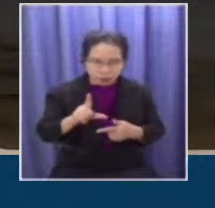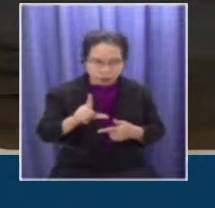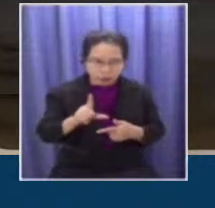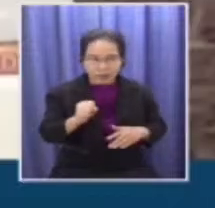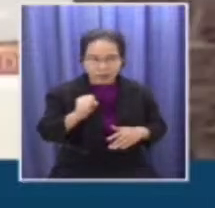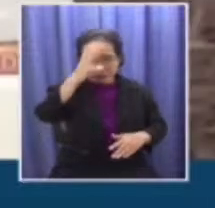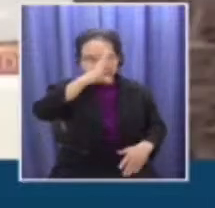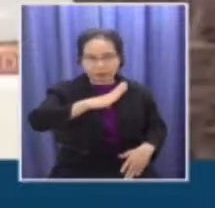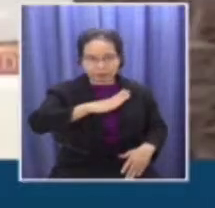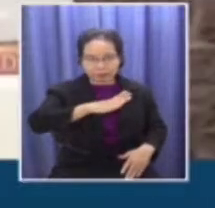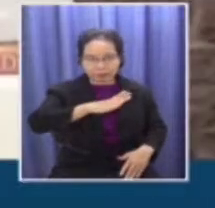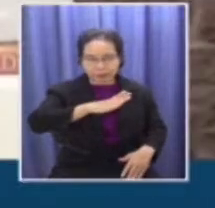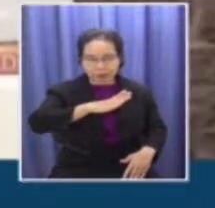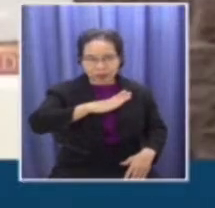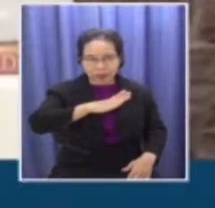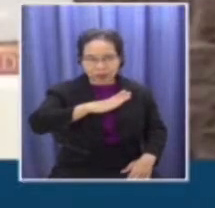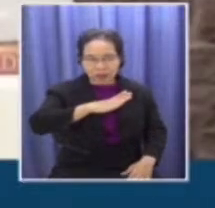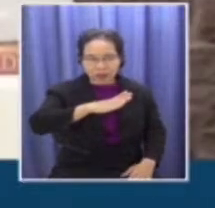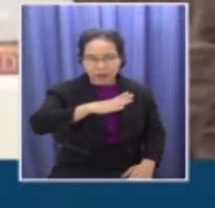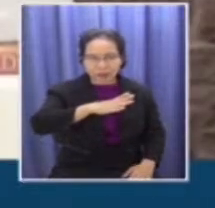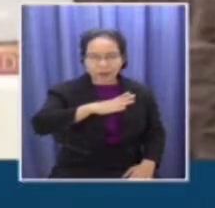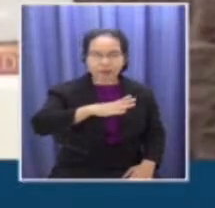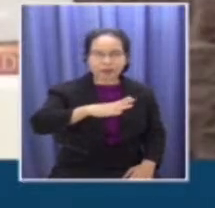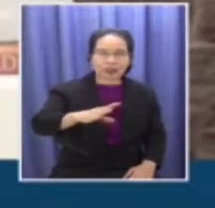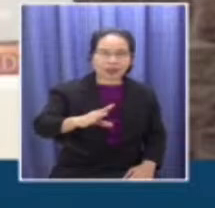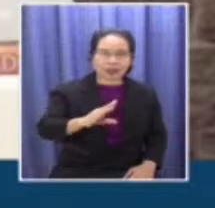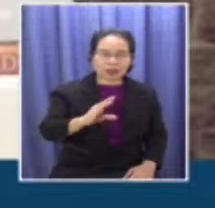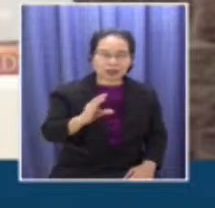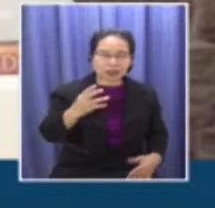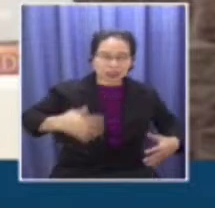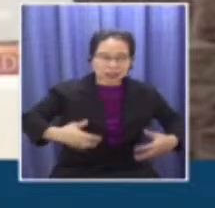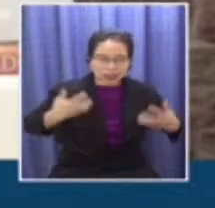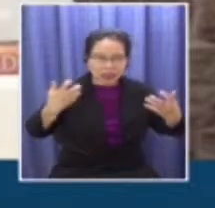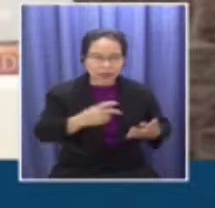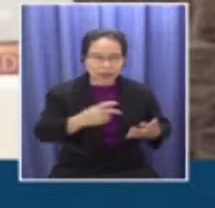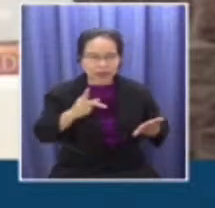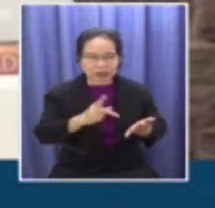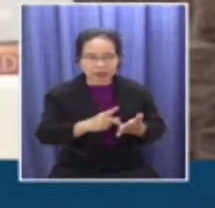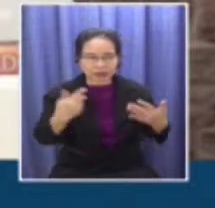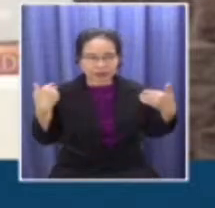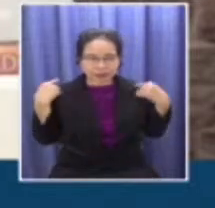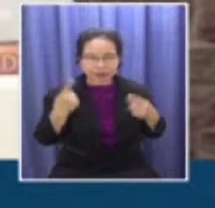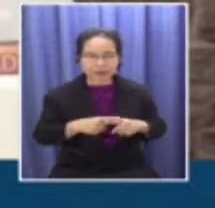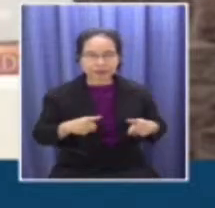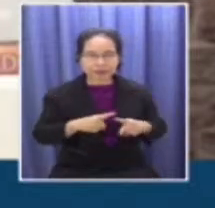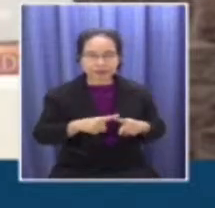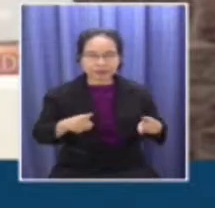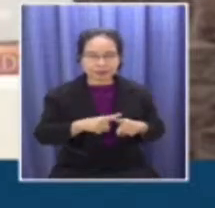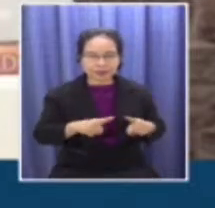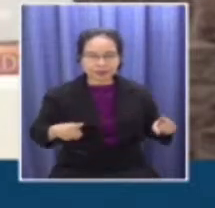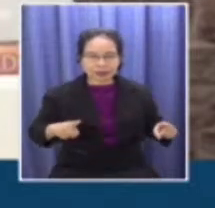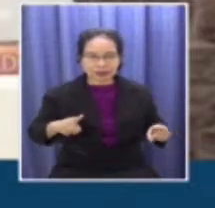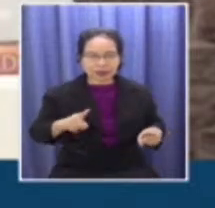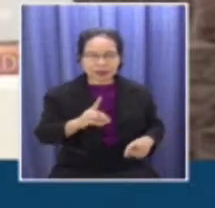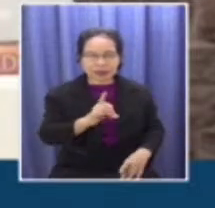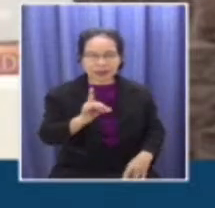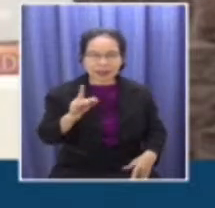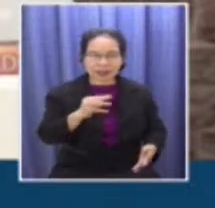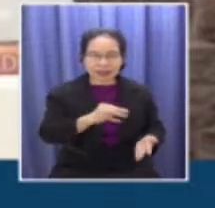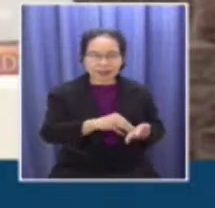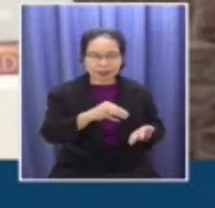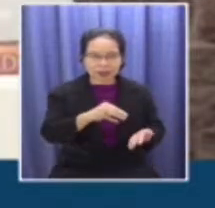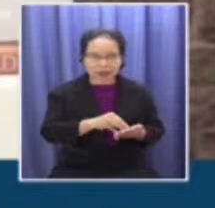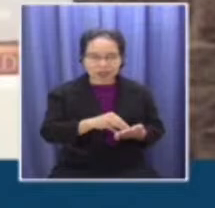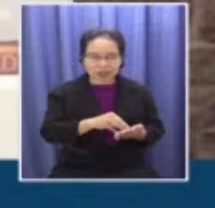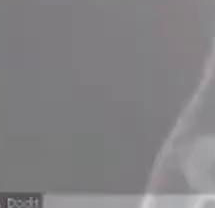de akwa na asono enipa de na asono nkatia de no na Twerɛ Kronkron no akadada dansana abode mu nyansa